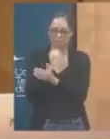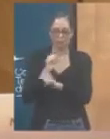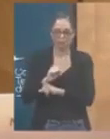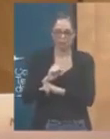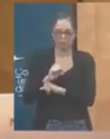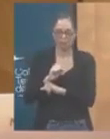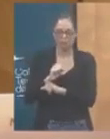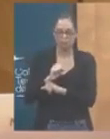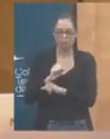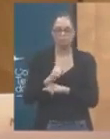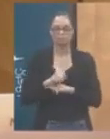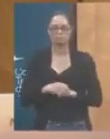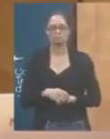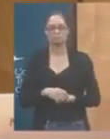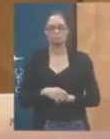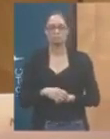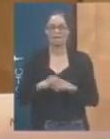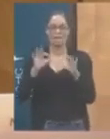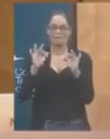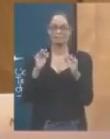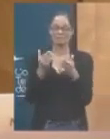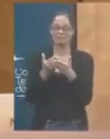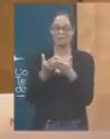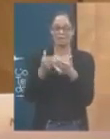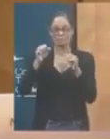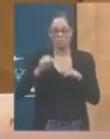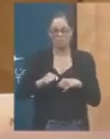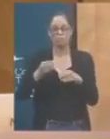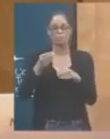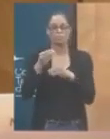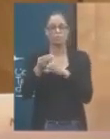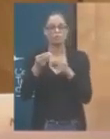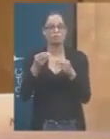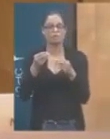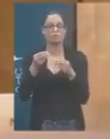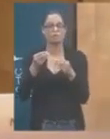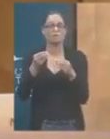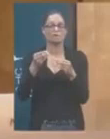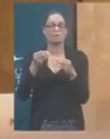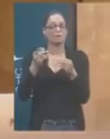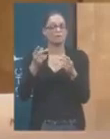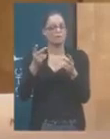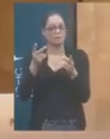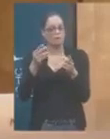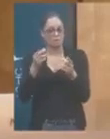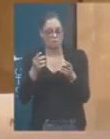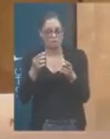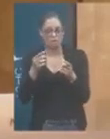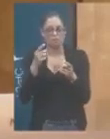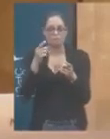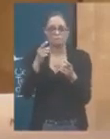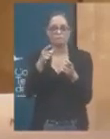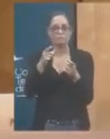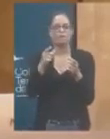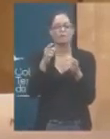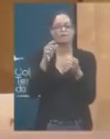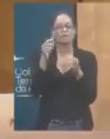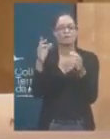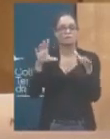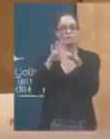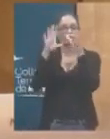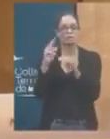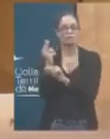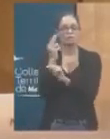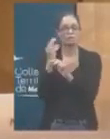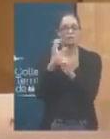Sachant que cette affaire est susceptible de porter atteinte non seulement à la réputation du campus caribéen des Arts et peut-être